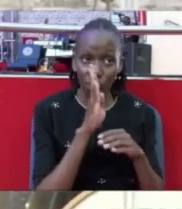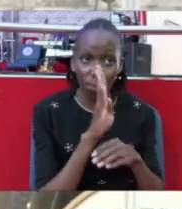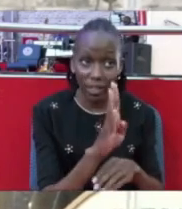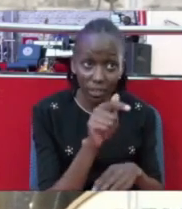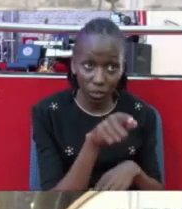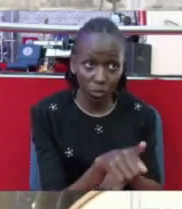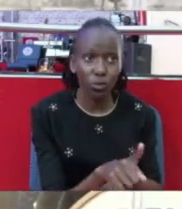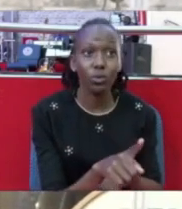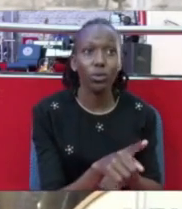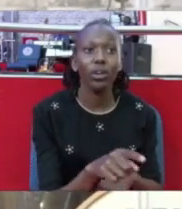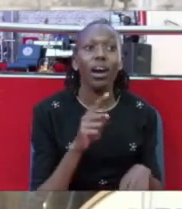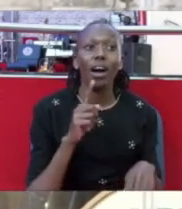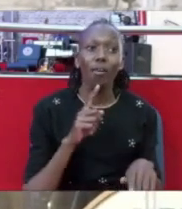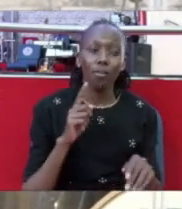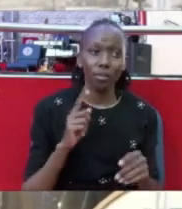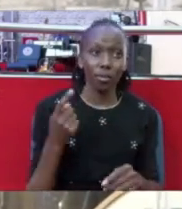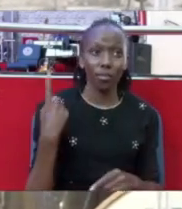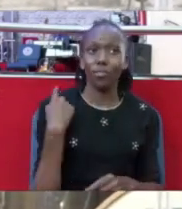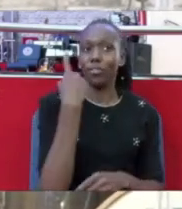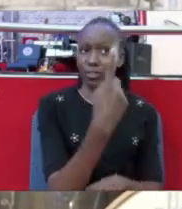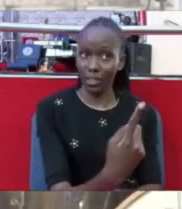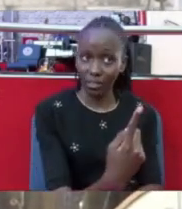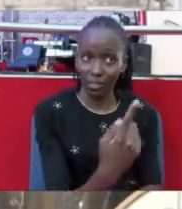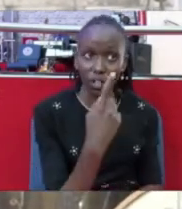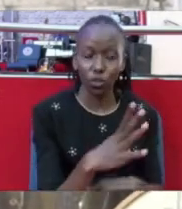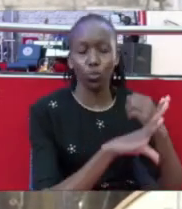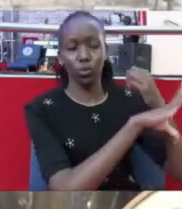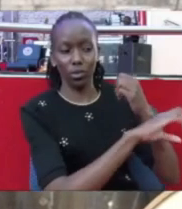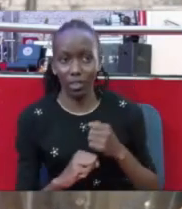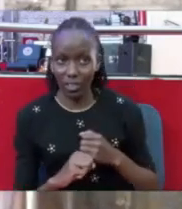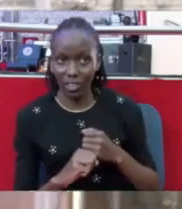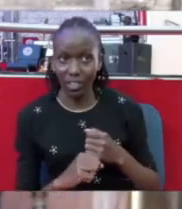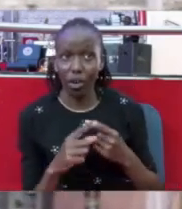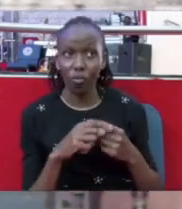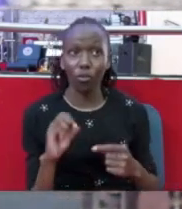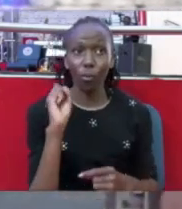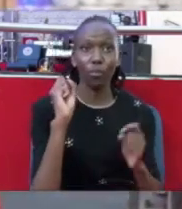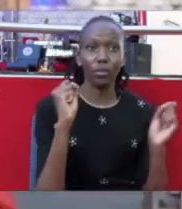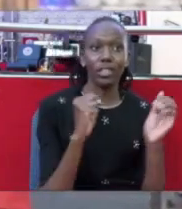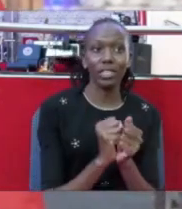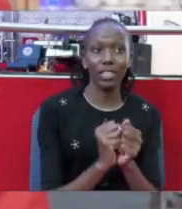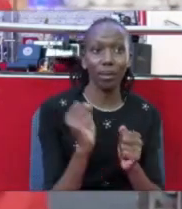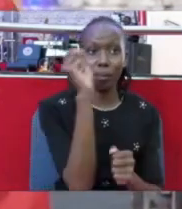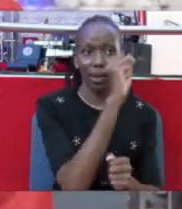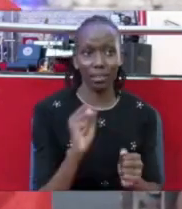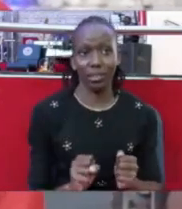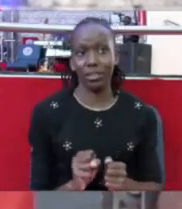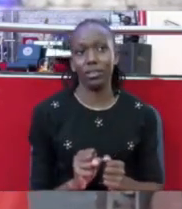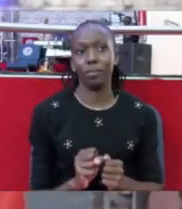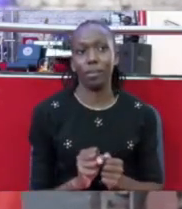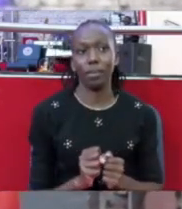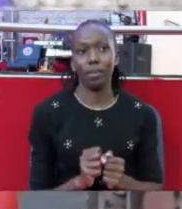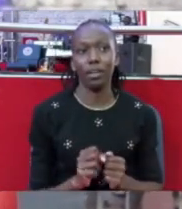is to steal from the 10%. Kitu cha kwanza unafanya ni kuiba kutokana na fungu la 10.